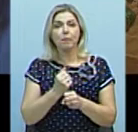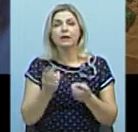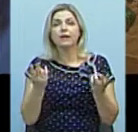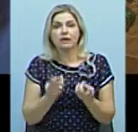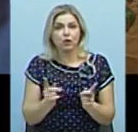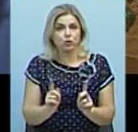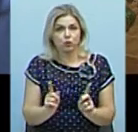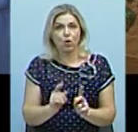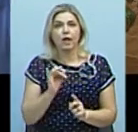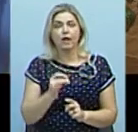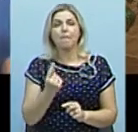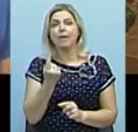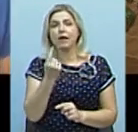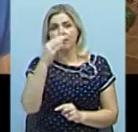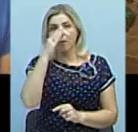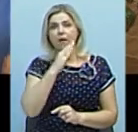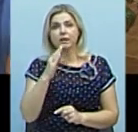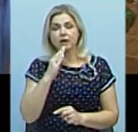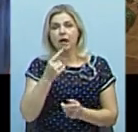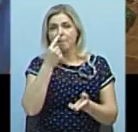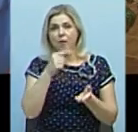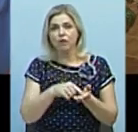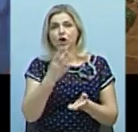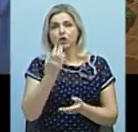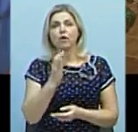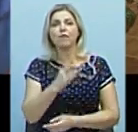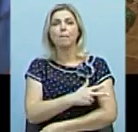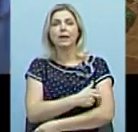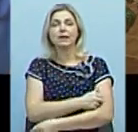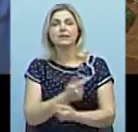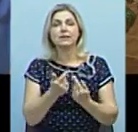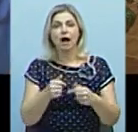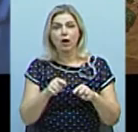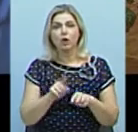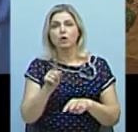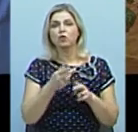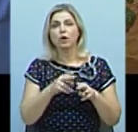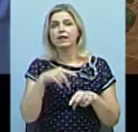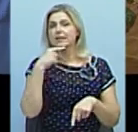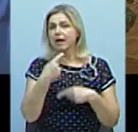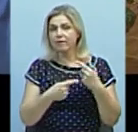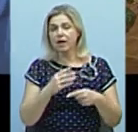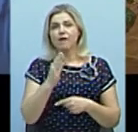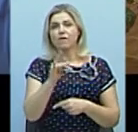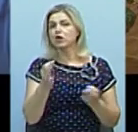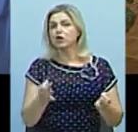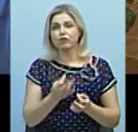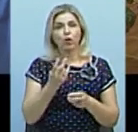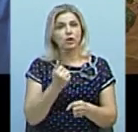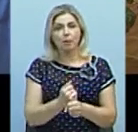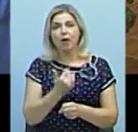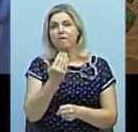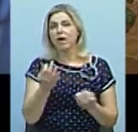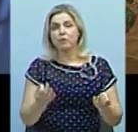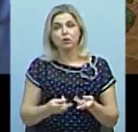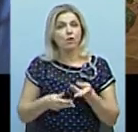це? По-перше, батьки стикаються ще в медичних закладах з тим, що це назавжди, ви нічого не зробите, вам нічого не допоможе,